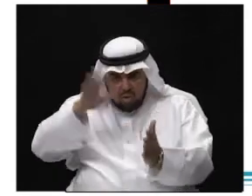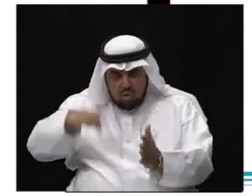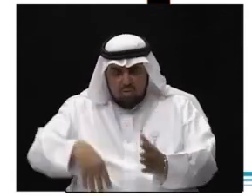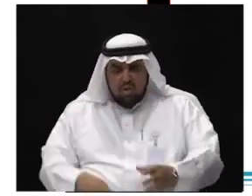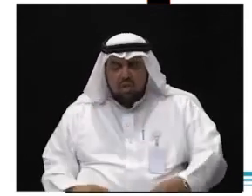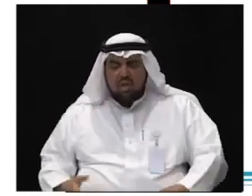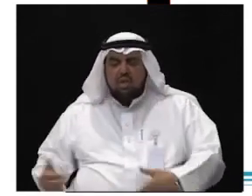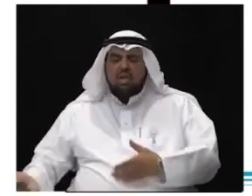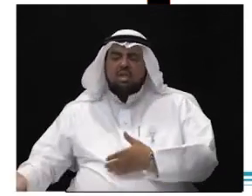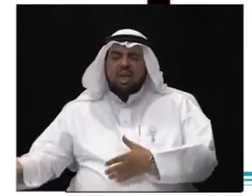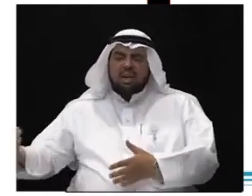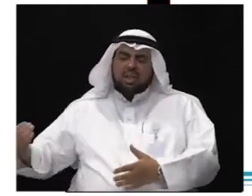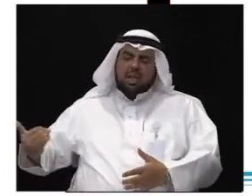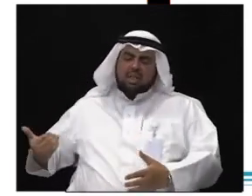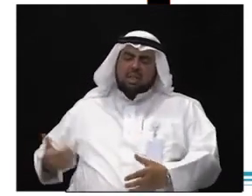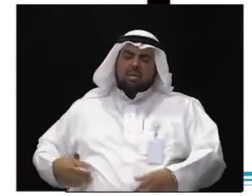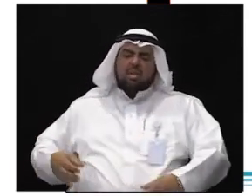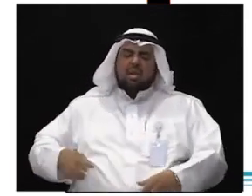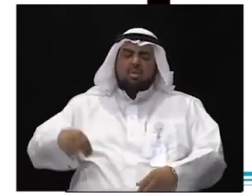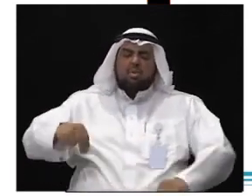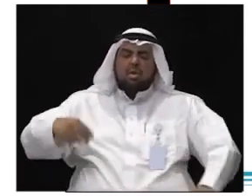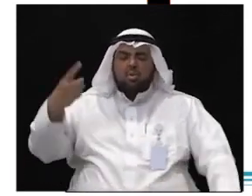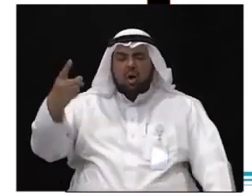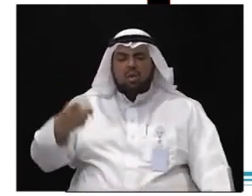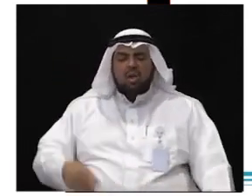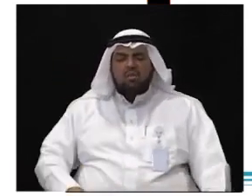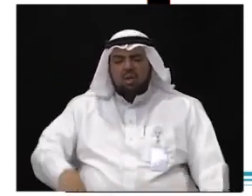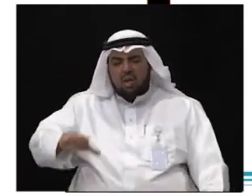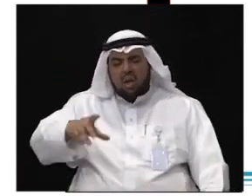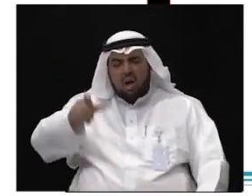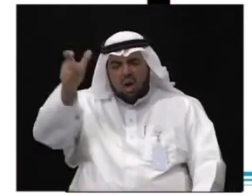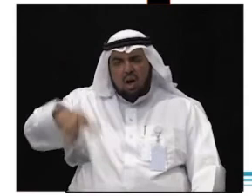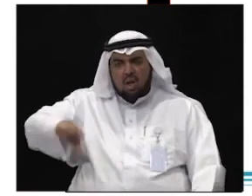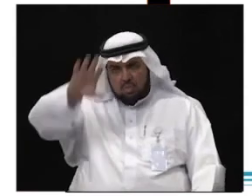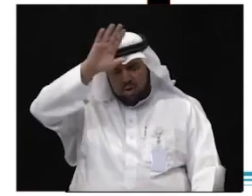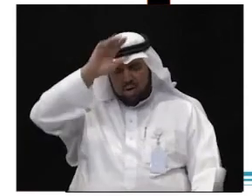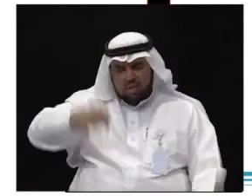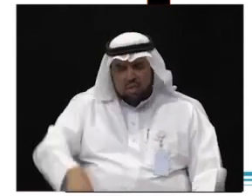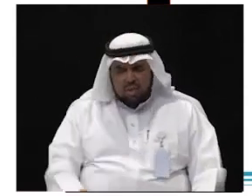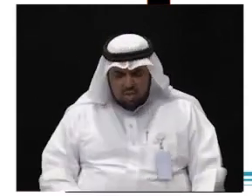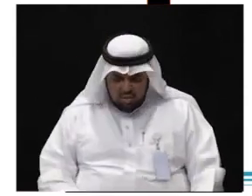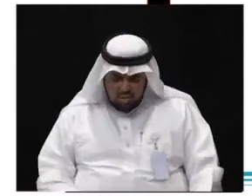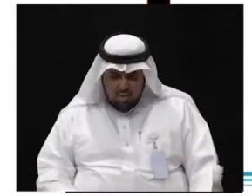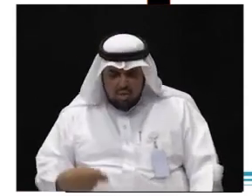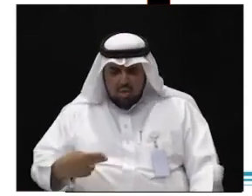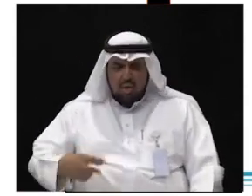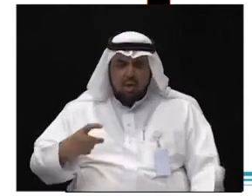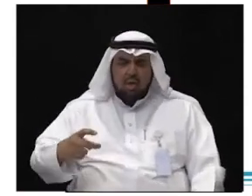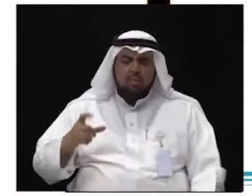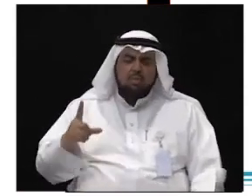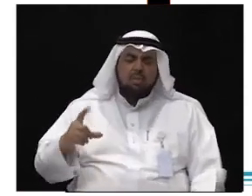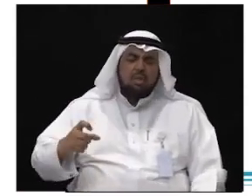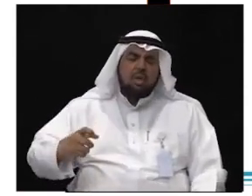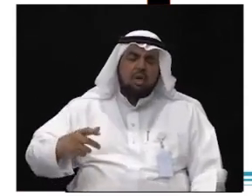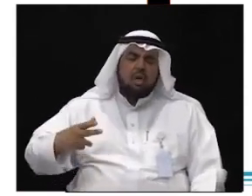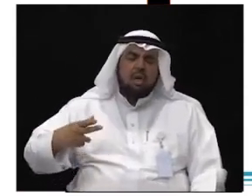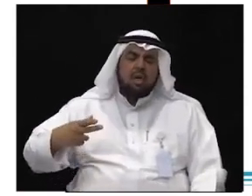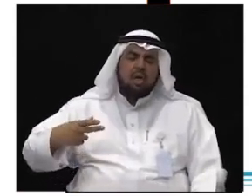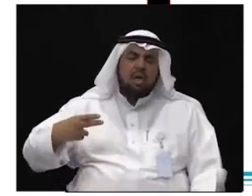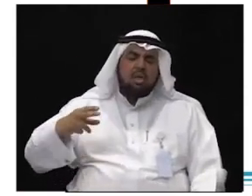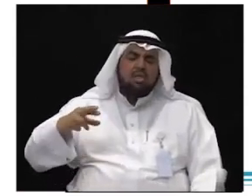الذي يحمل القائمة الرئيسية. عبد العزيز وجد صعوبة في فهم وظائف هذه الخصائص، فهل